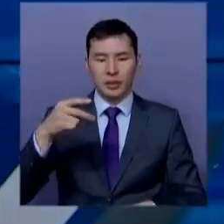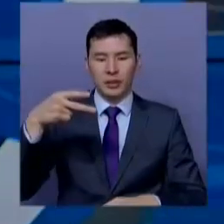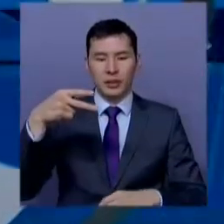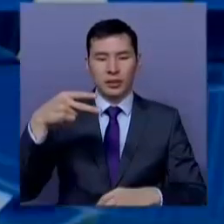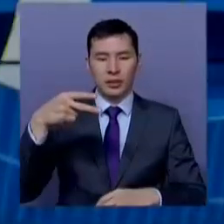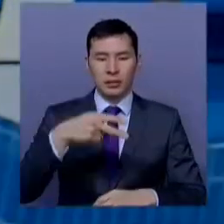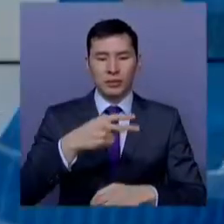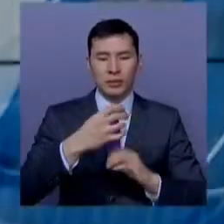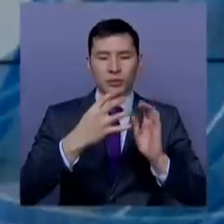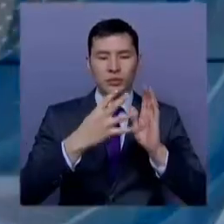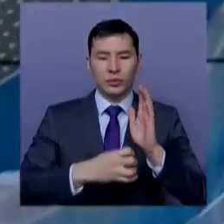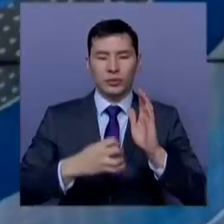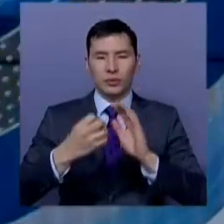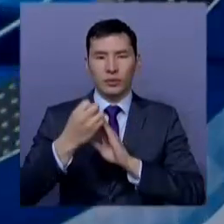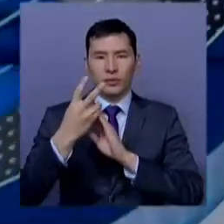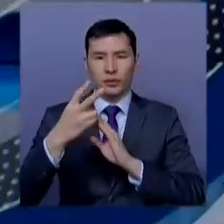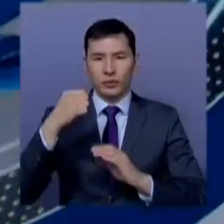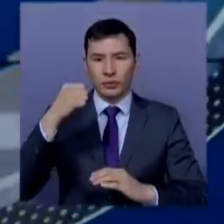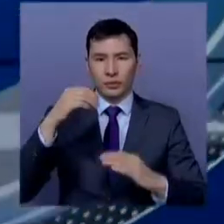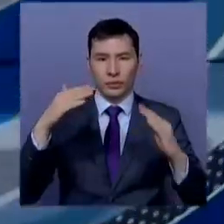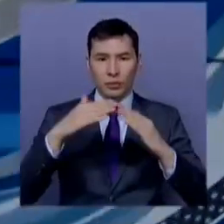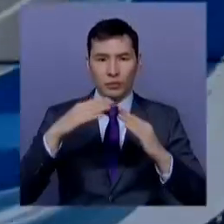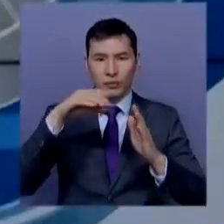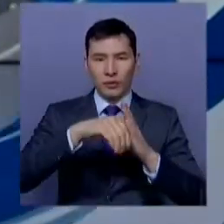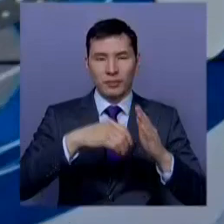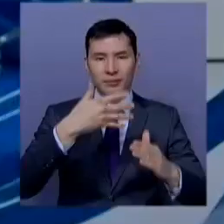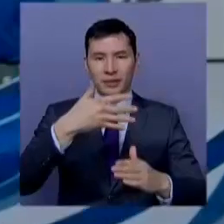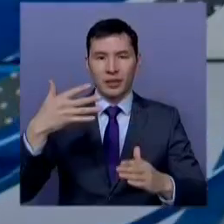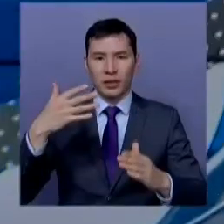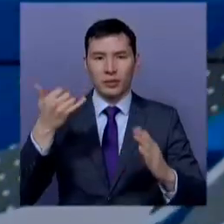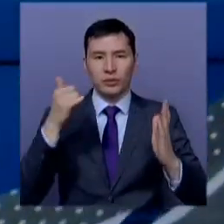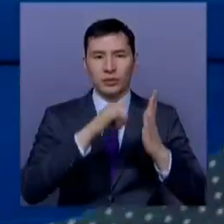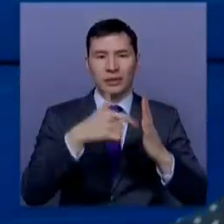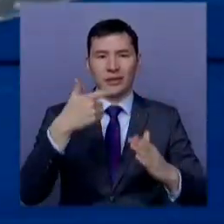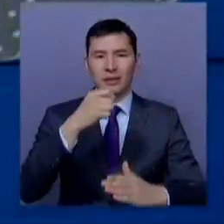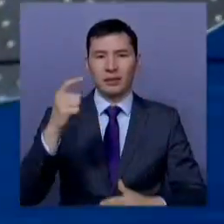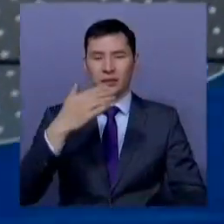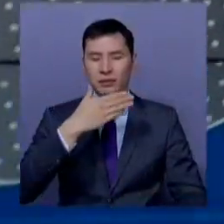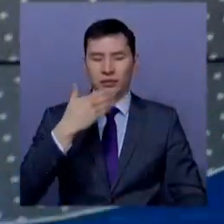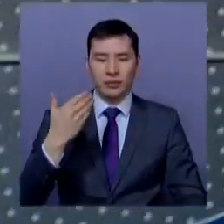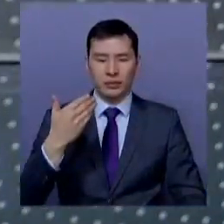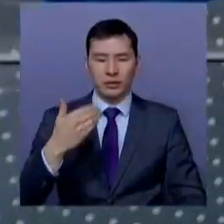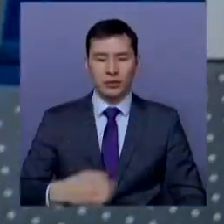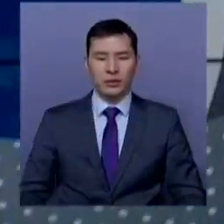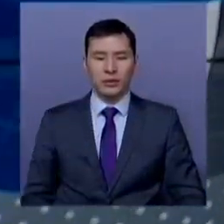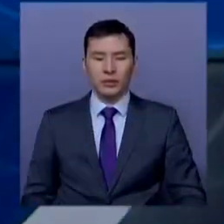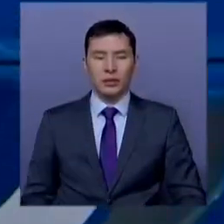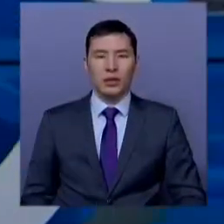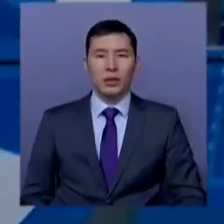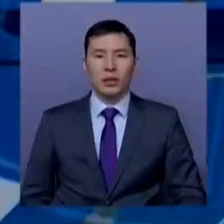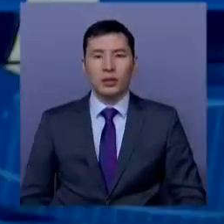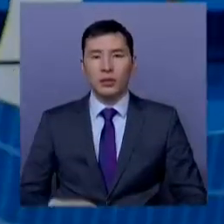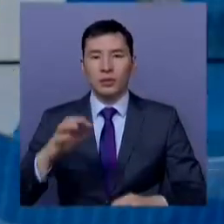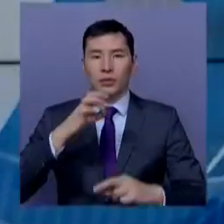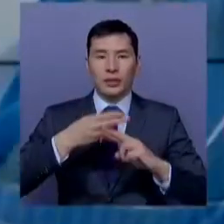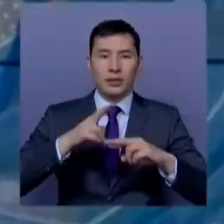2912 үй әлі табиғи газ жүйесіне қосылмаған. Оның ішінде 1791 үйдің мәселесі таяу арада шешімін таппақ. Бұл